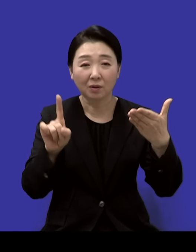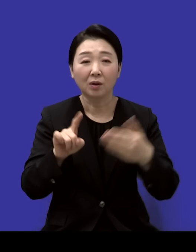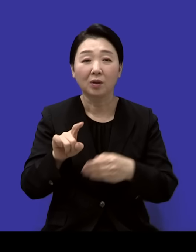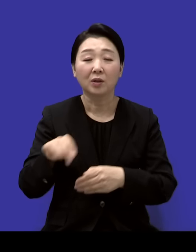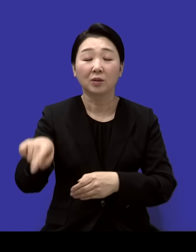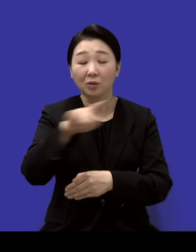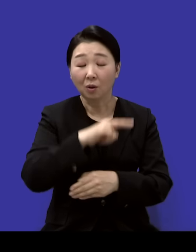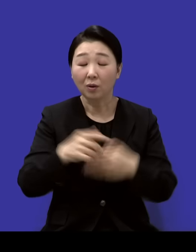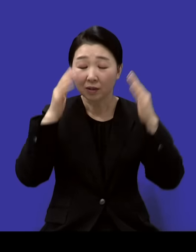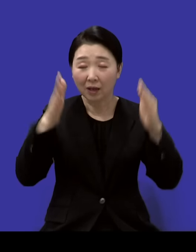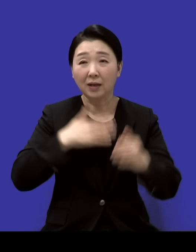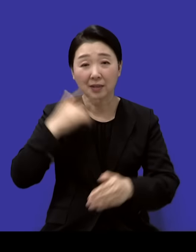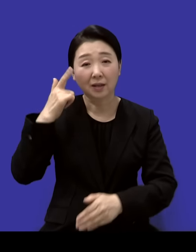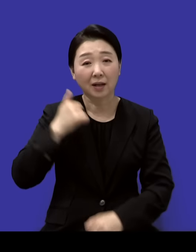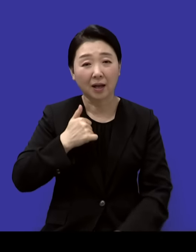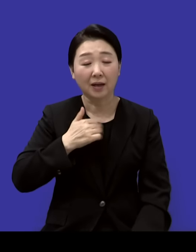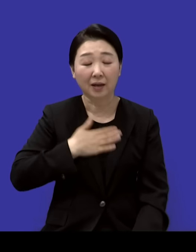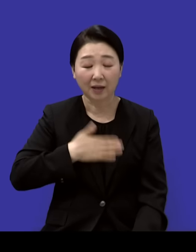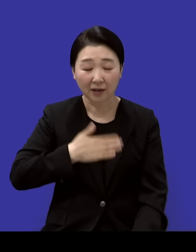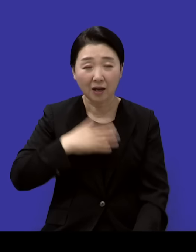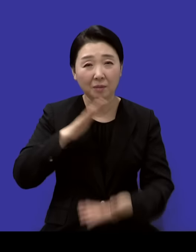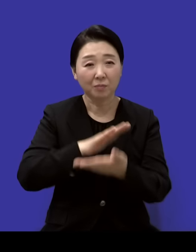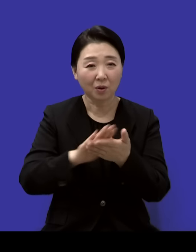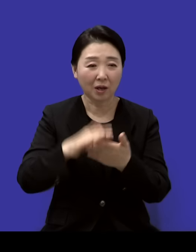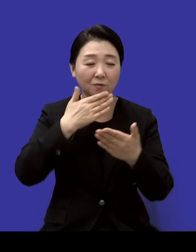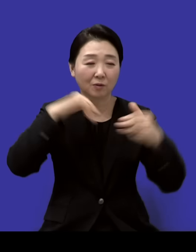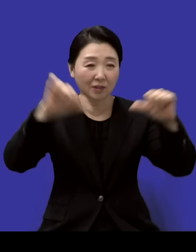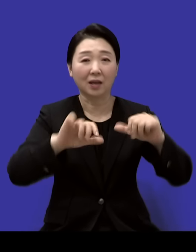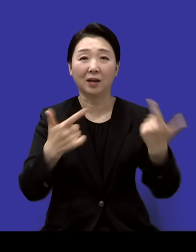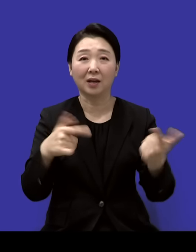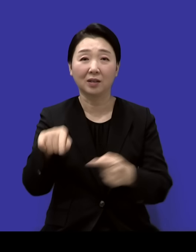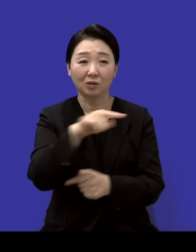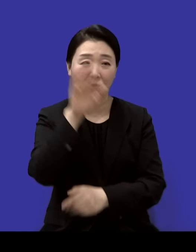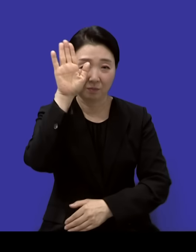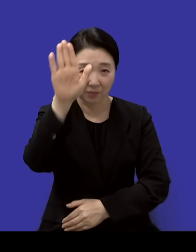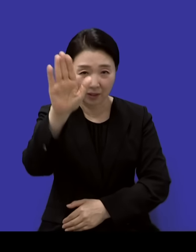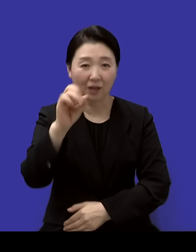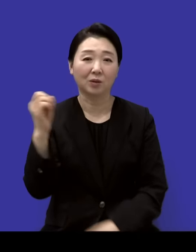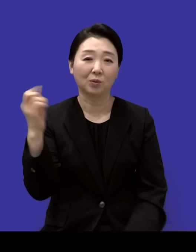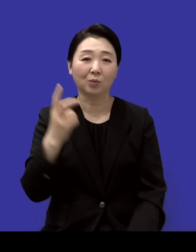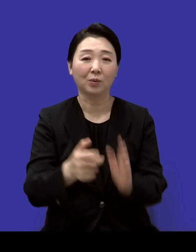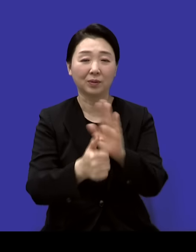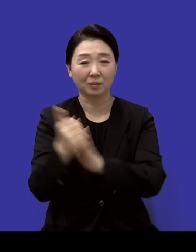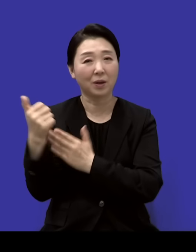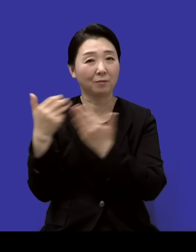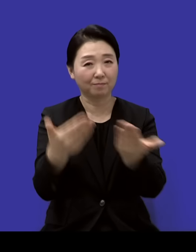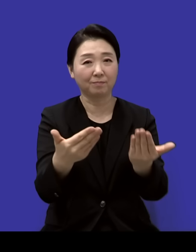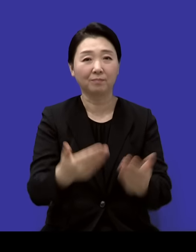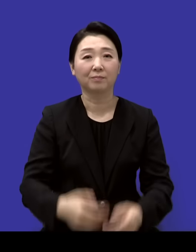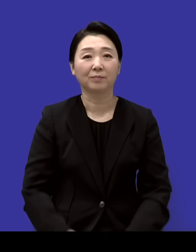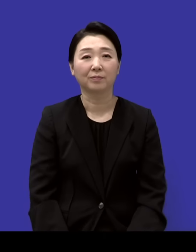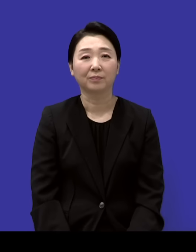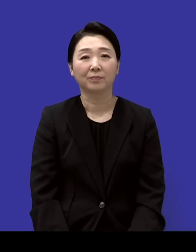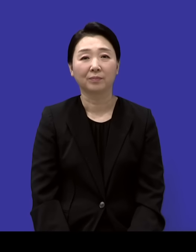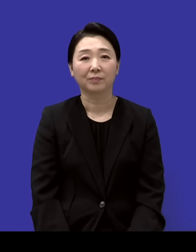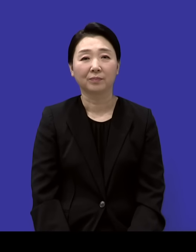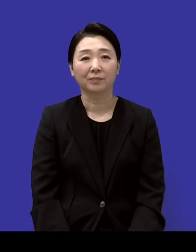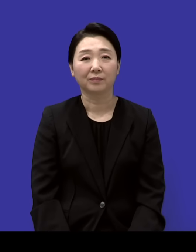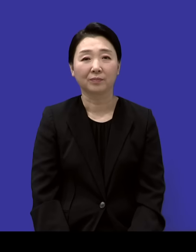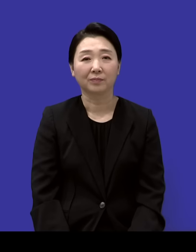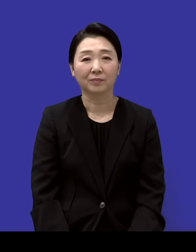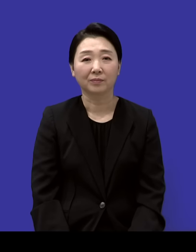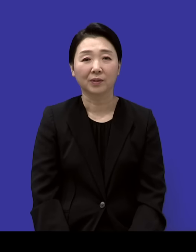아나니 평안이요 재앙이 아니니라. 네. 너희에게 미래와 희망을 주는 것이니라 하는데